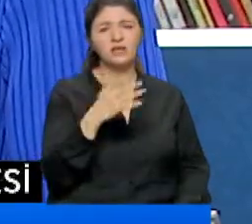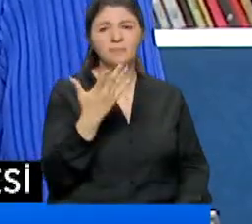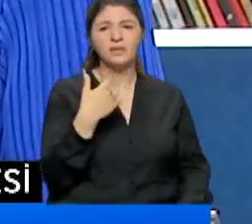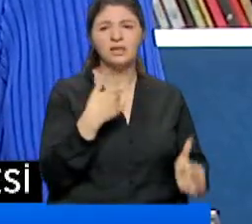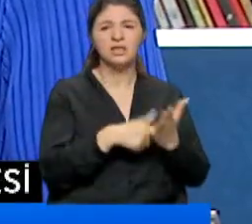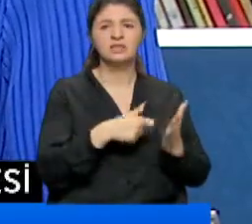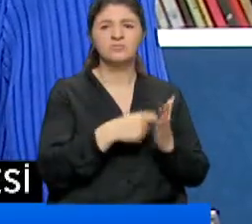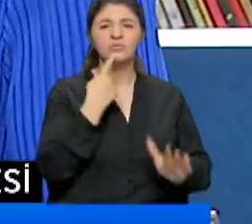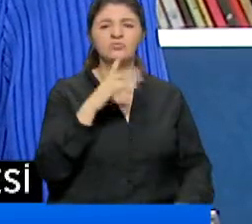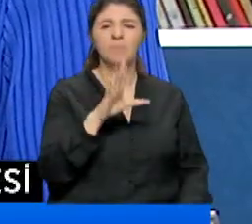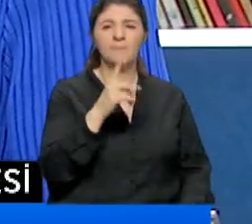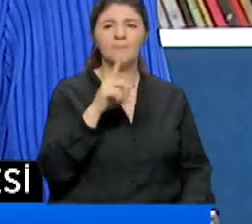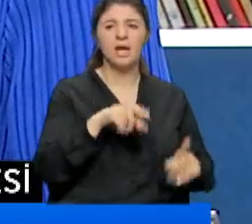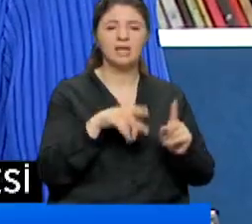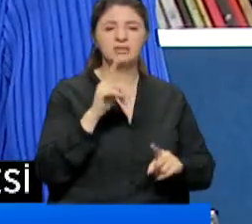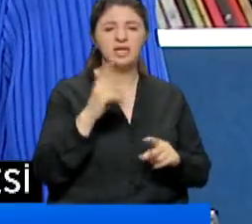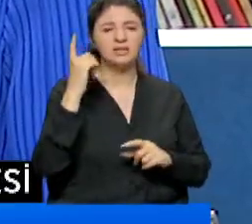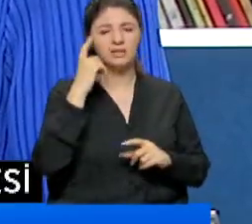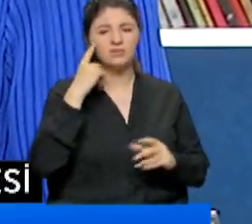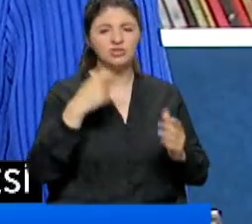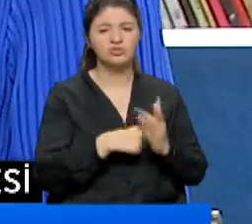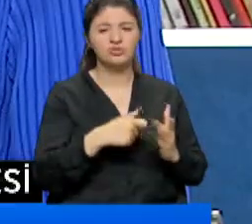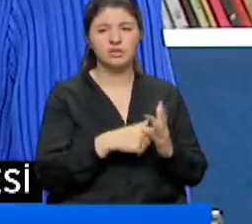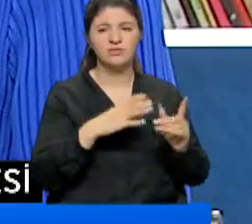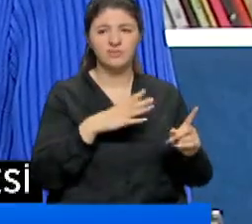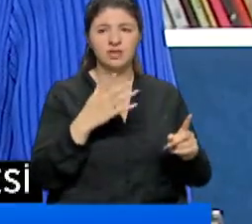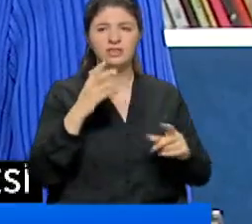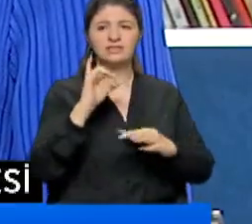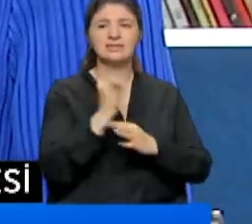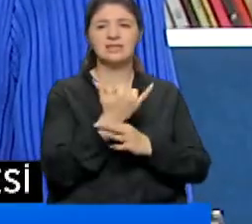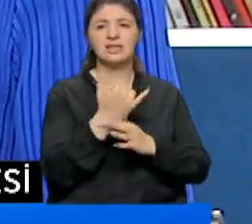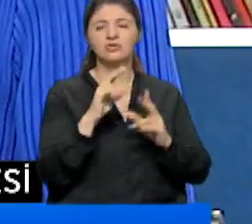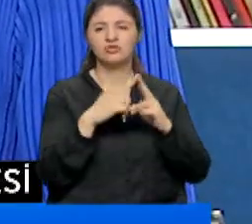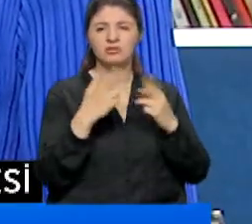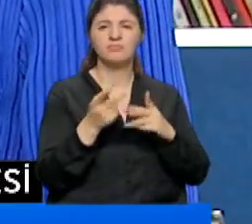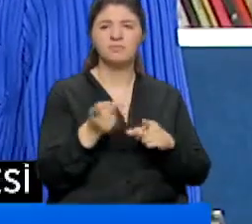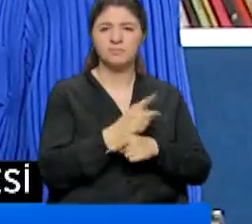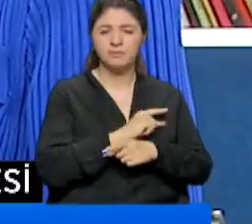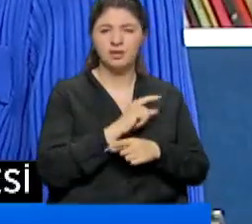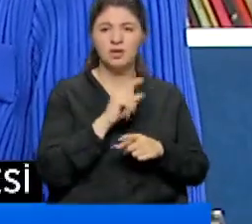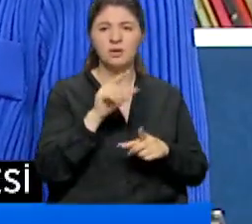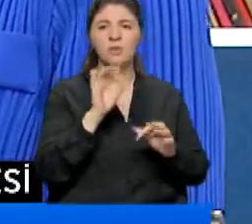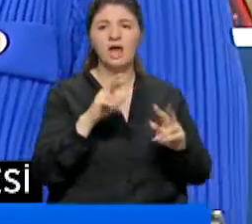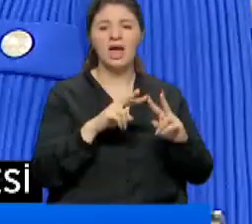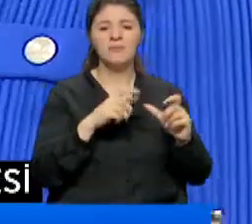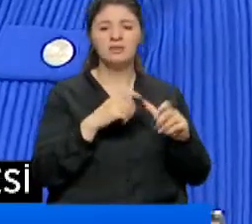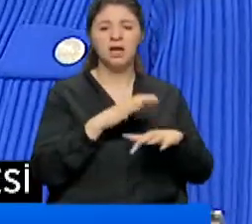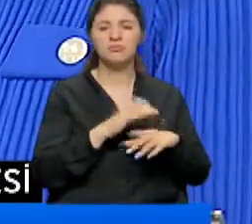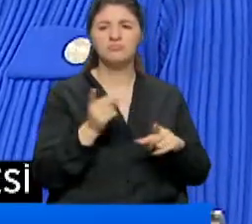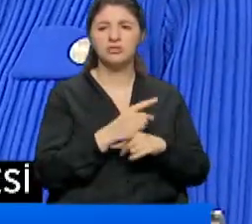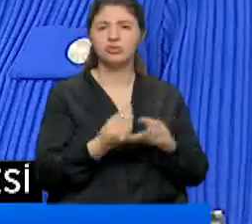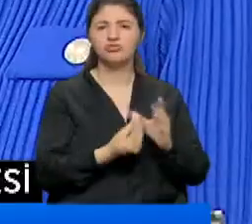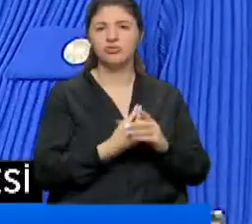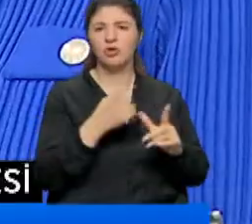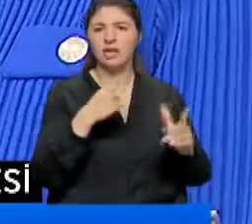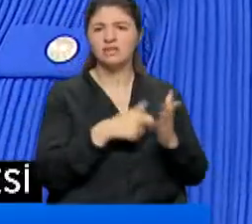geldi Tabii isimlendirme yapacağım ama bir takım tanınmış isimler var işte Sanat dünyasından ve servislere böyle Emes hastası falan